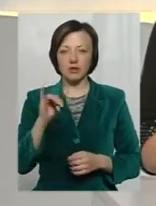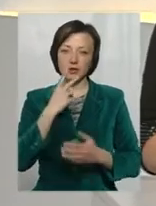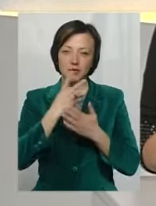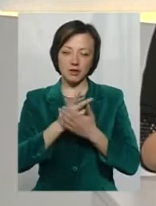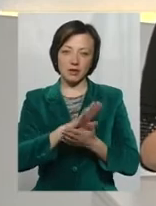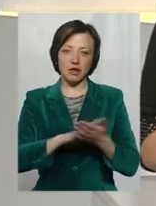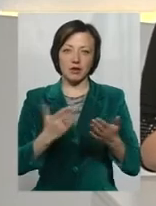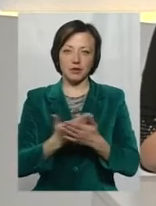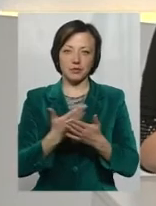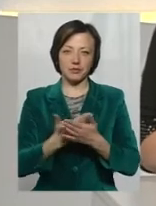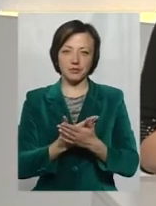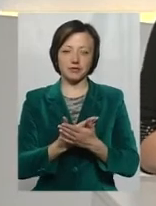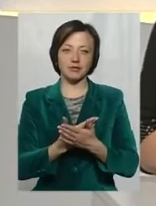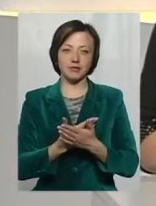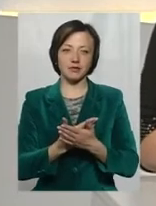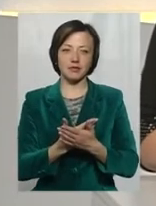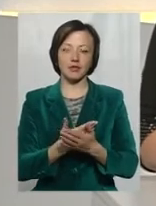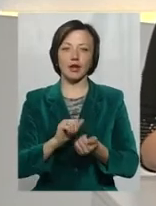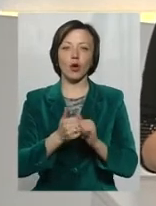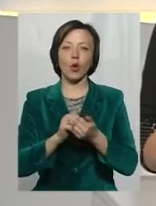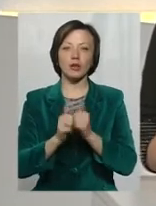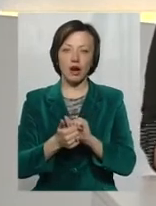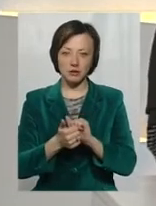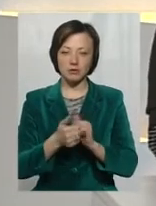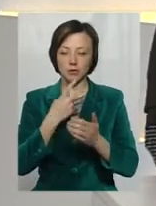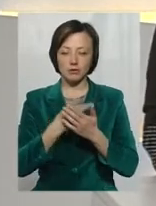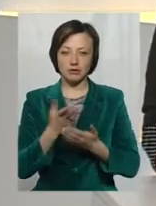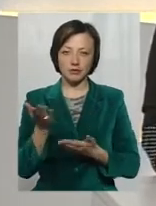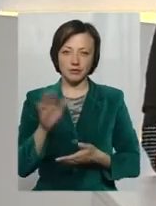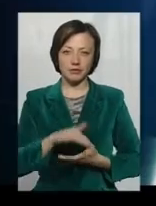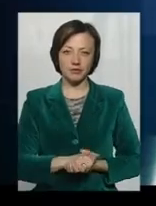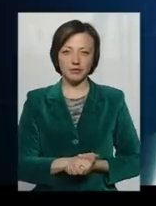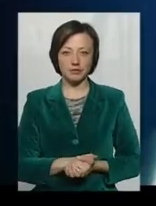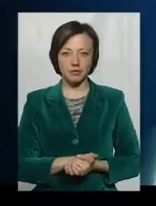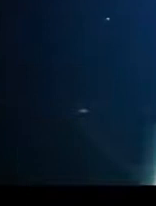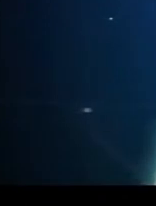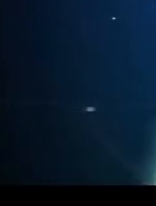відбувається ротація у бригади швидкого реагування. Давайте переглянемо.